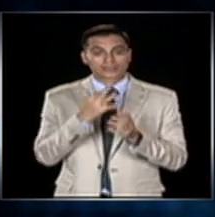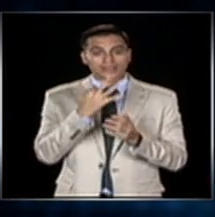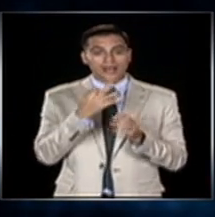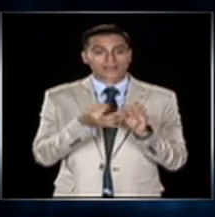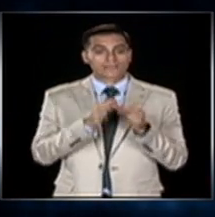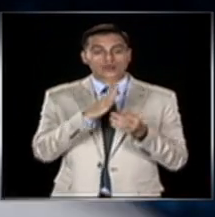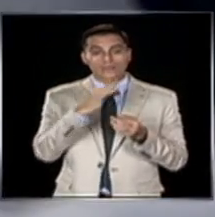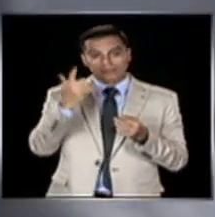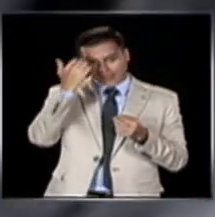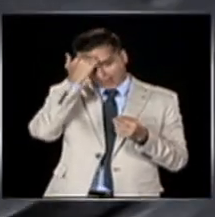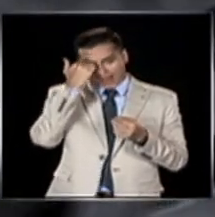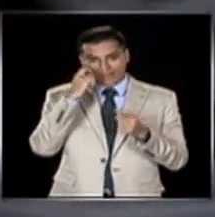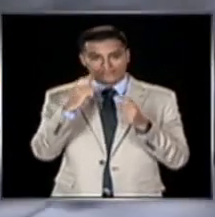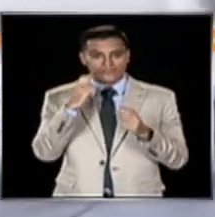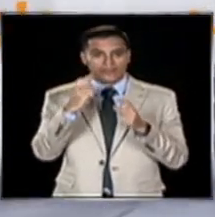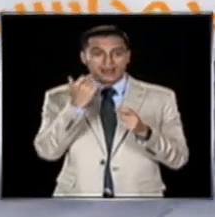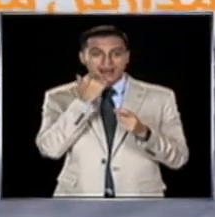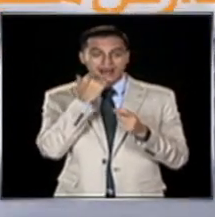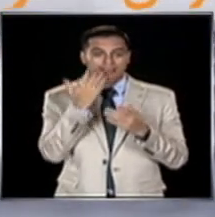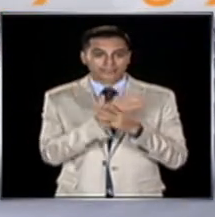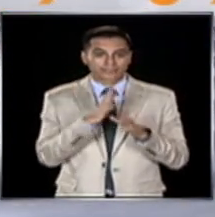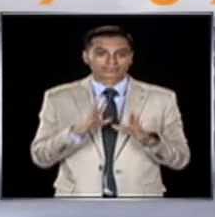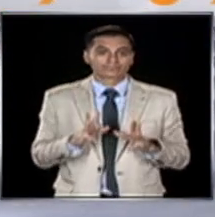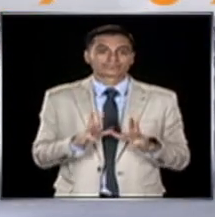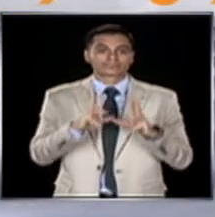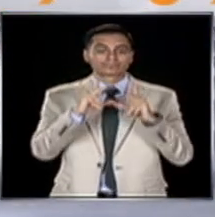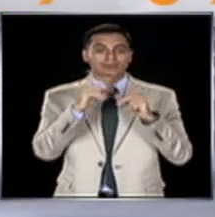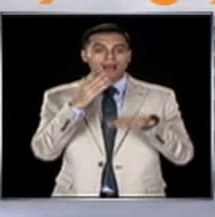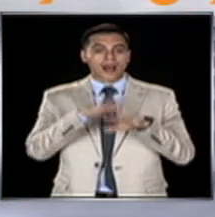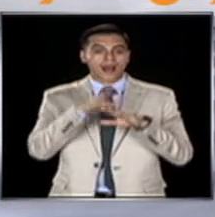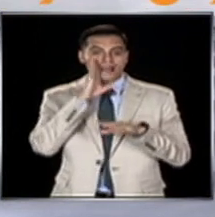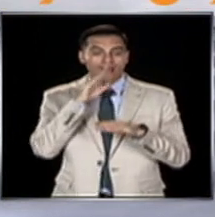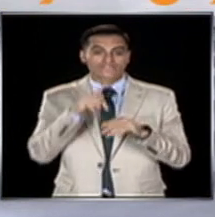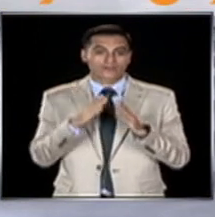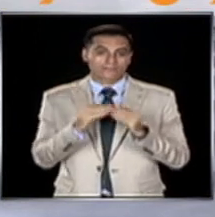3,100,000 جنيه من البنك الأهلي للمشاركة في النهوض بالمنظومة التعليمية في مصر.